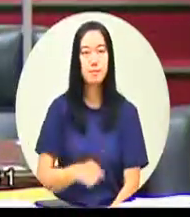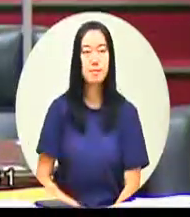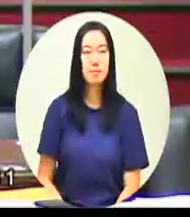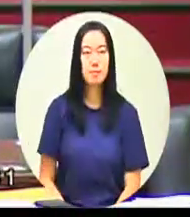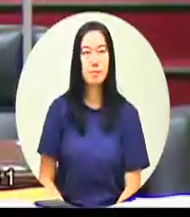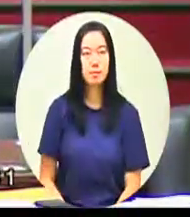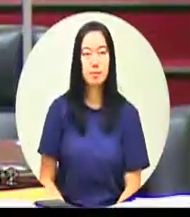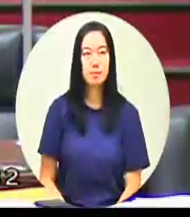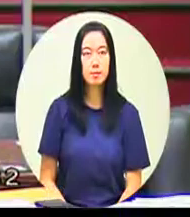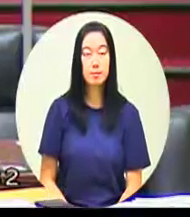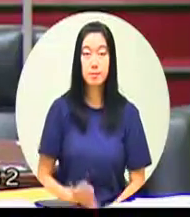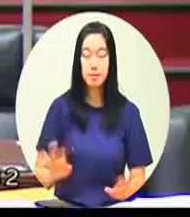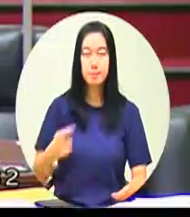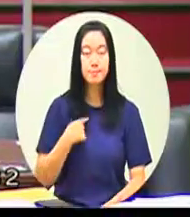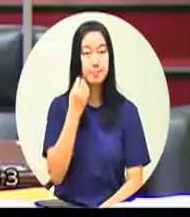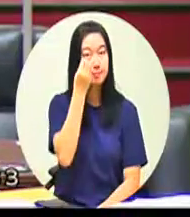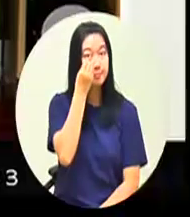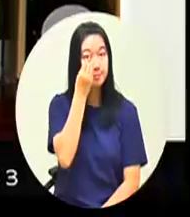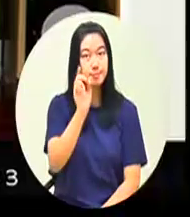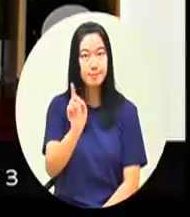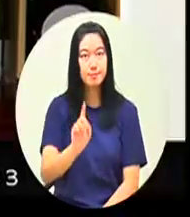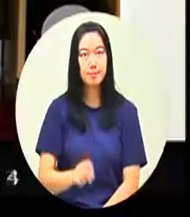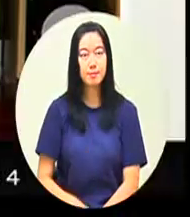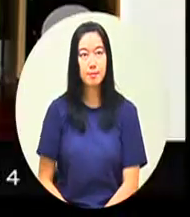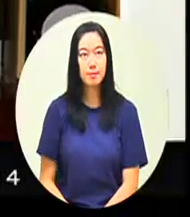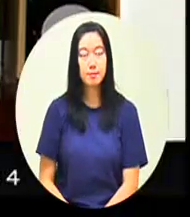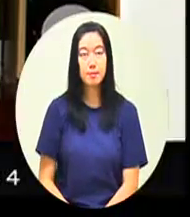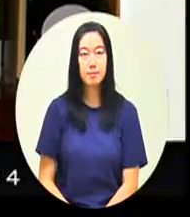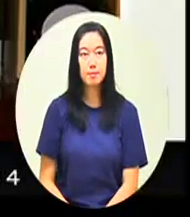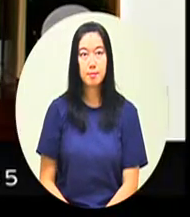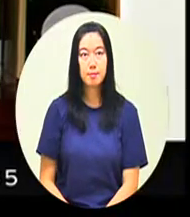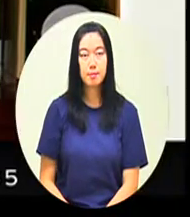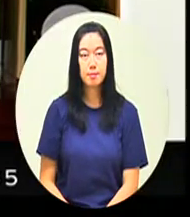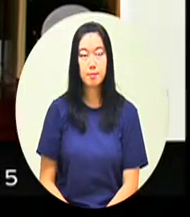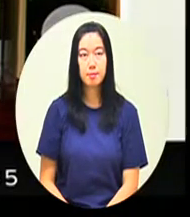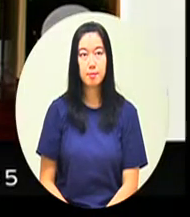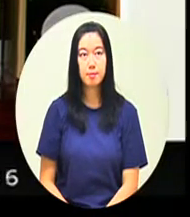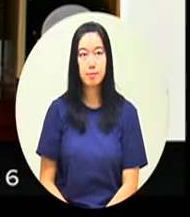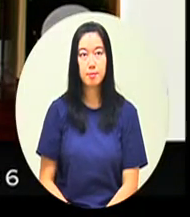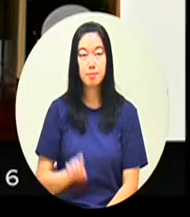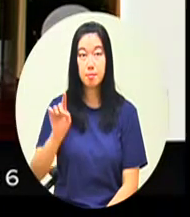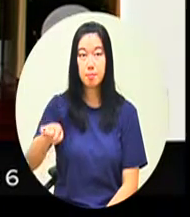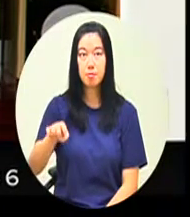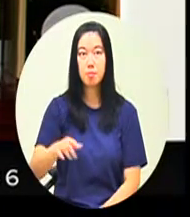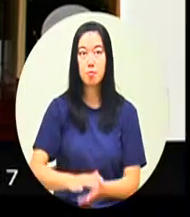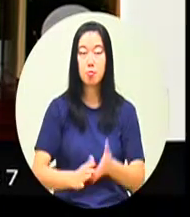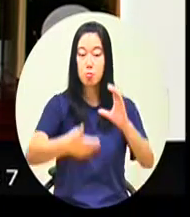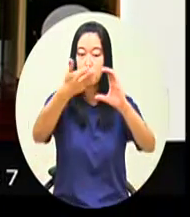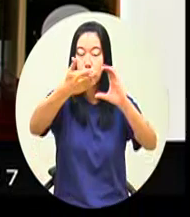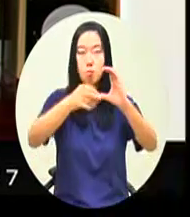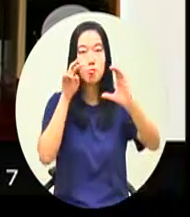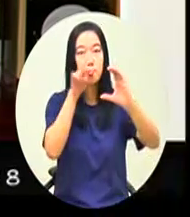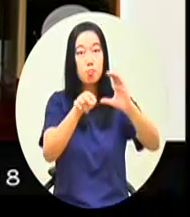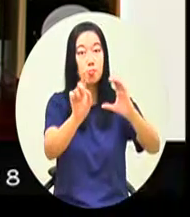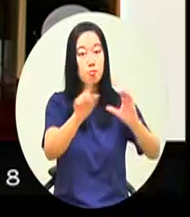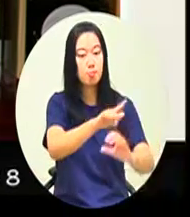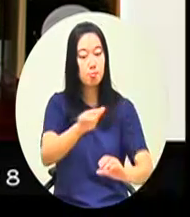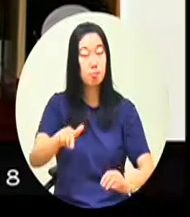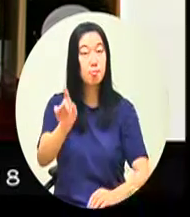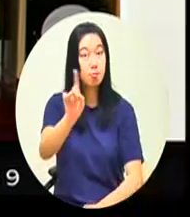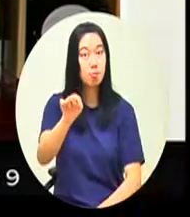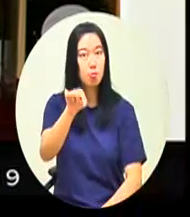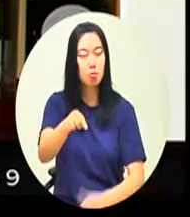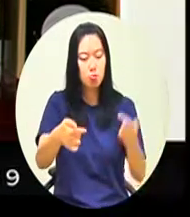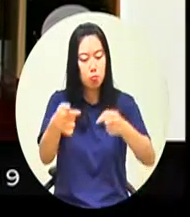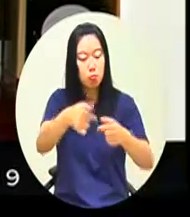我们看一下哈，各位局长可以看得出各位同仁哈，这是什么东西？是什么做的？